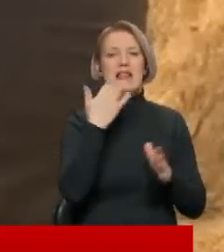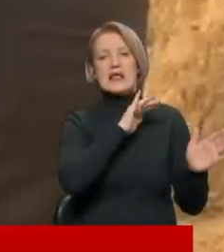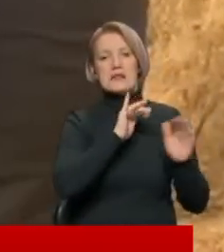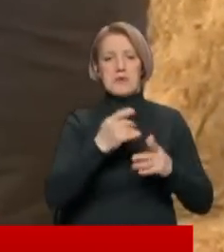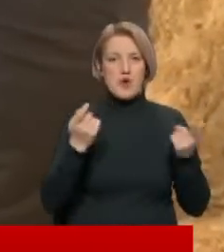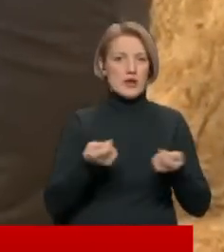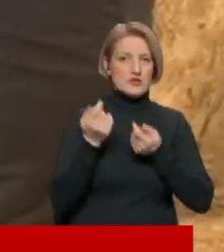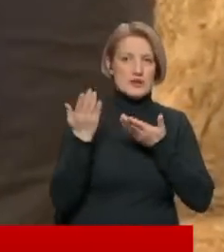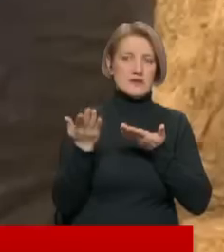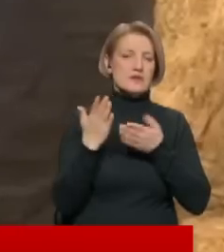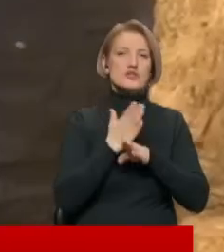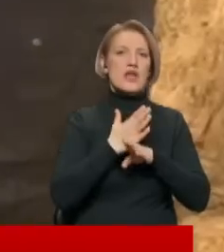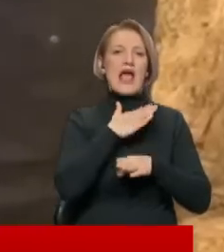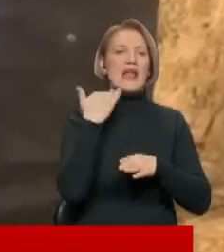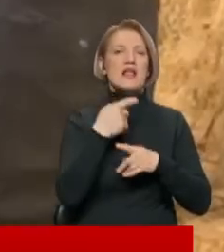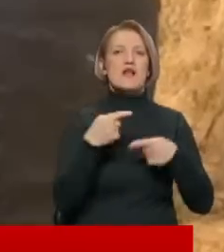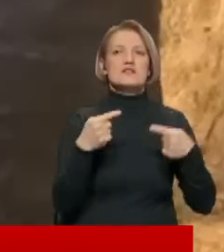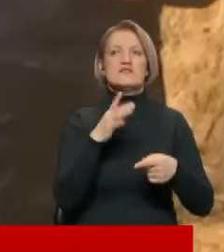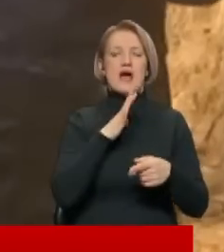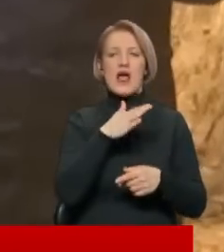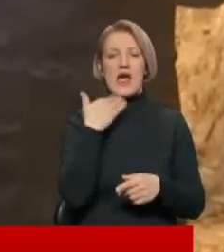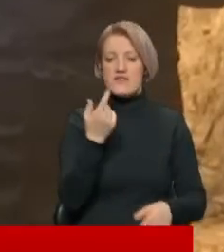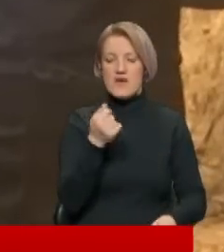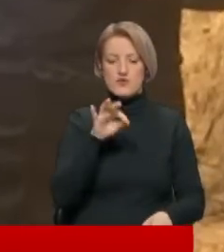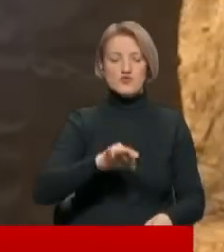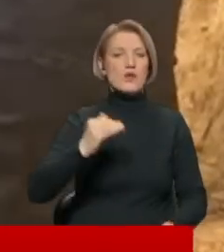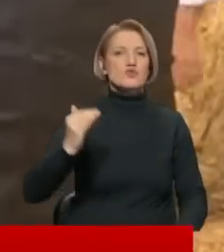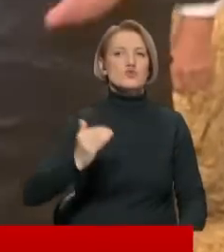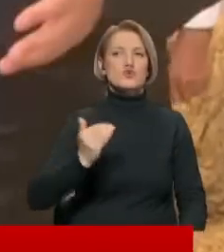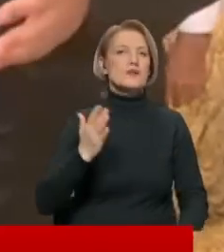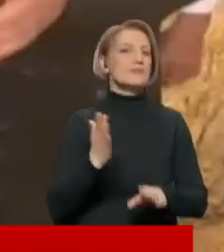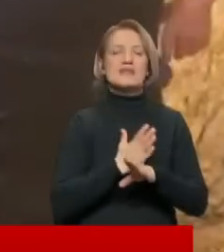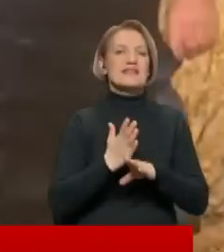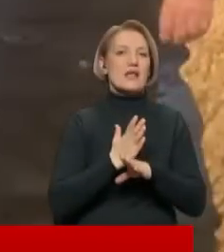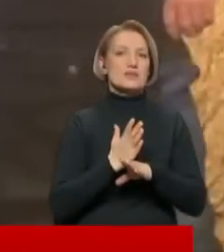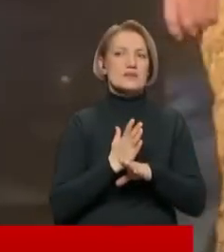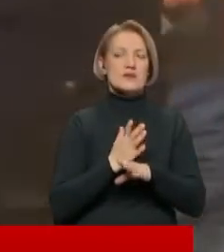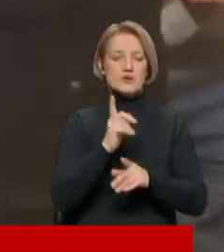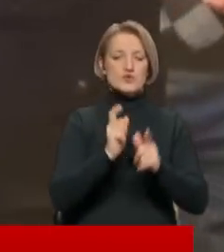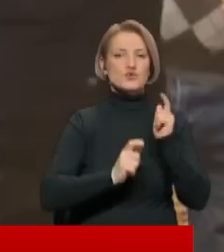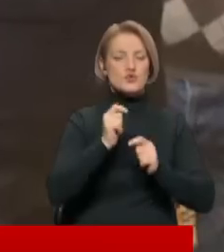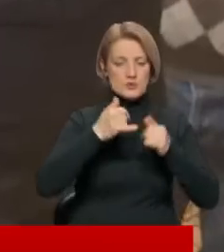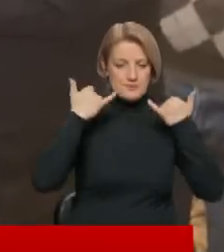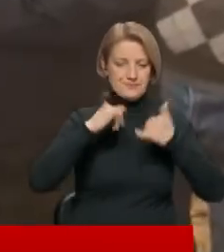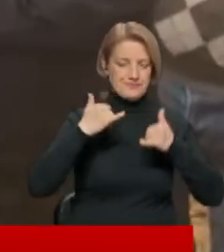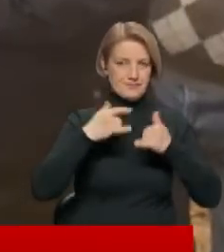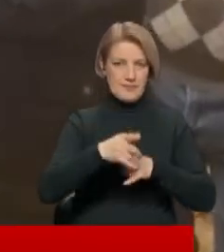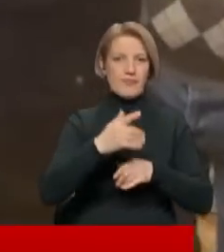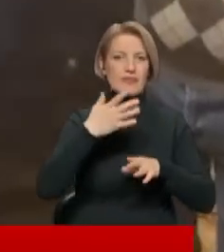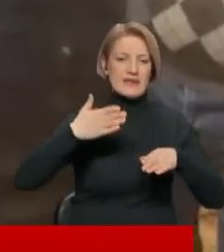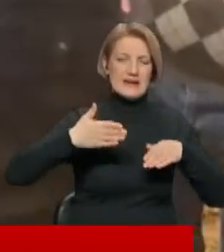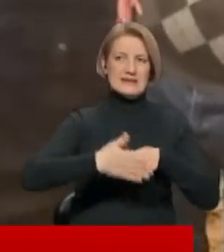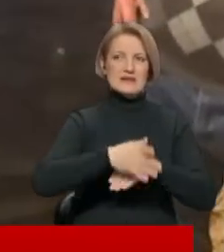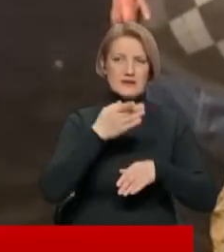Çünkü et açığı oluştu ama et fiyatları şu anda düşük nedeni kesime